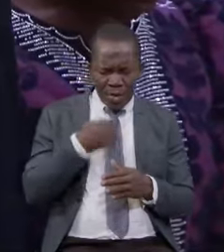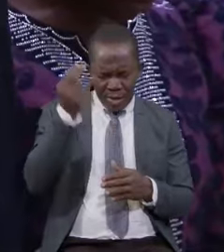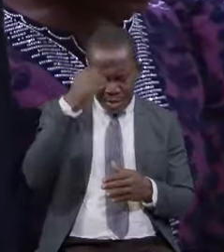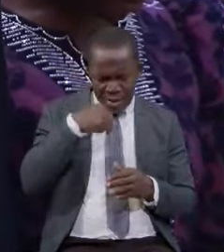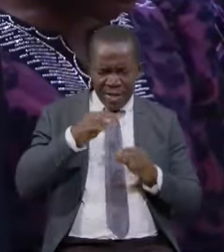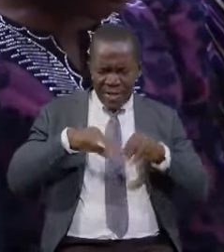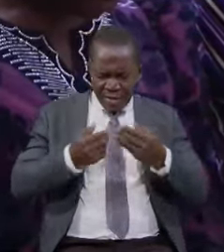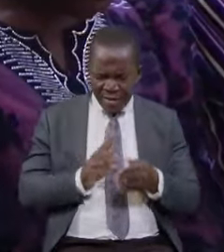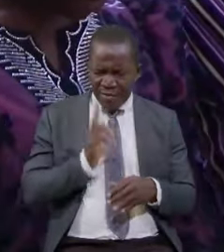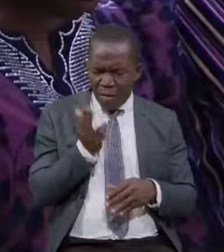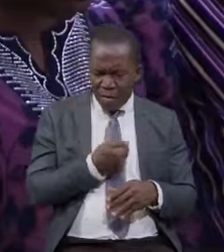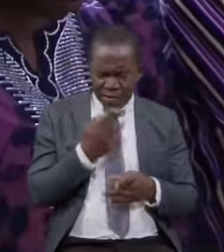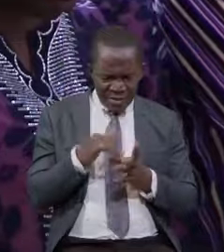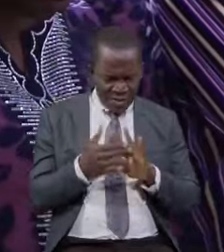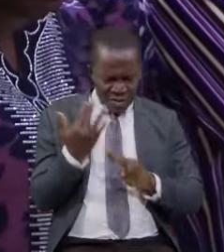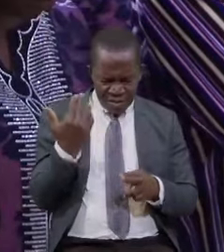de